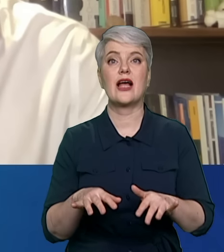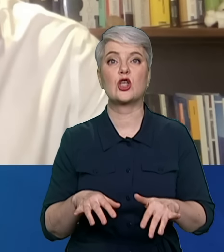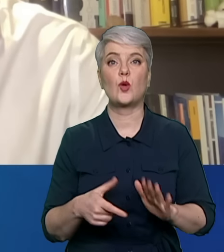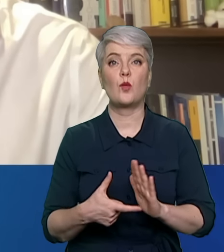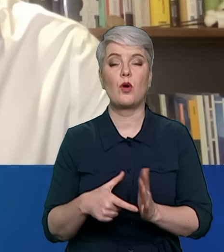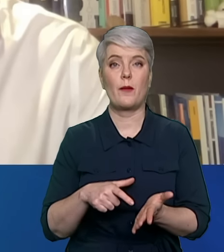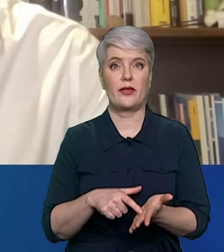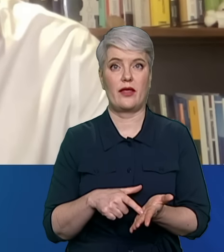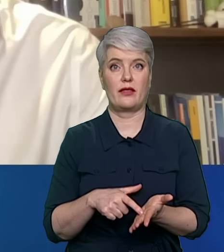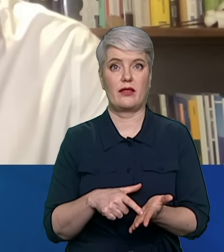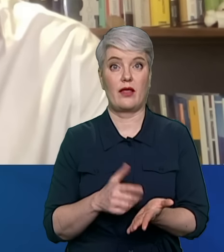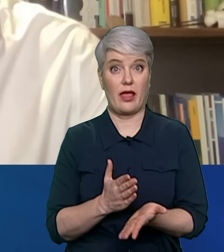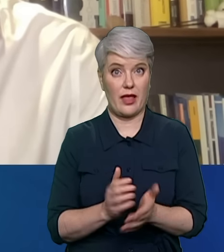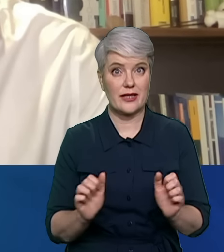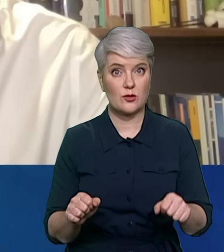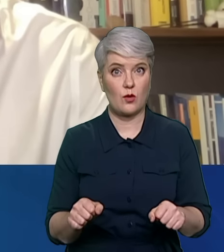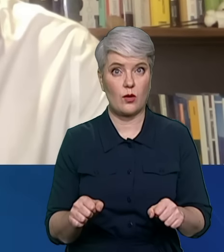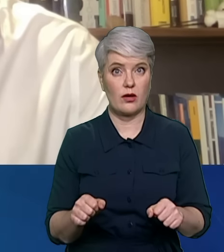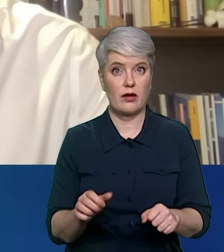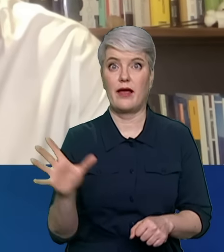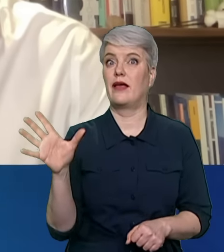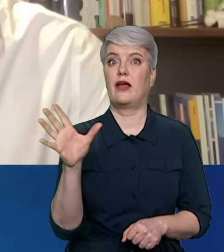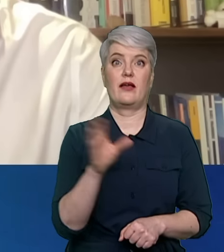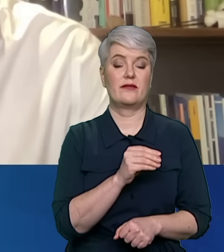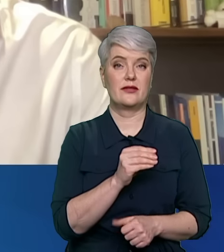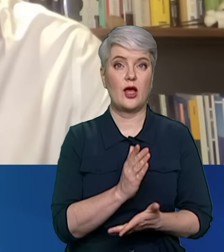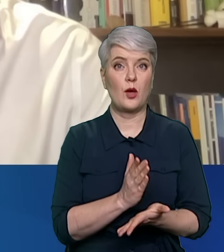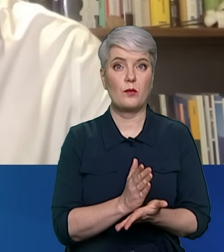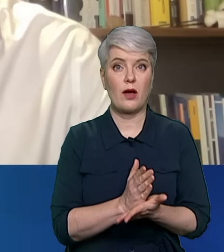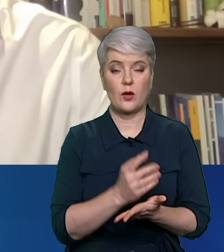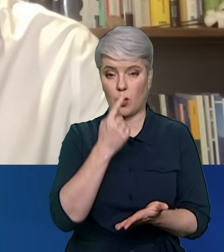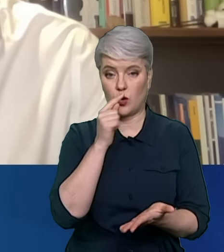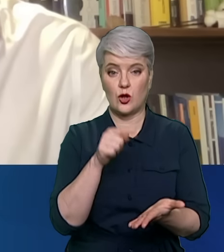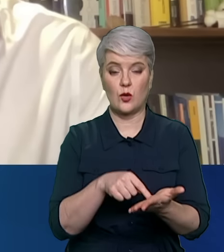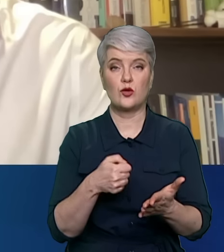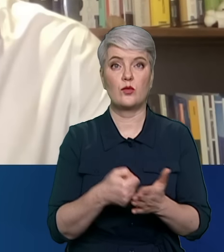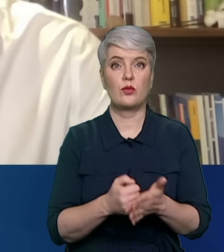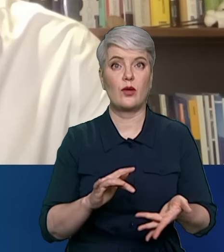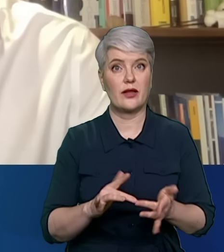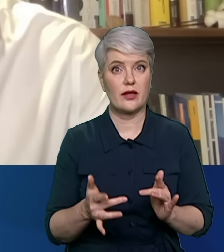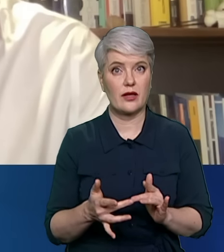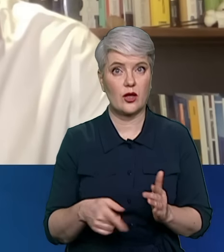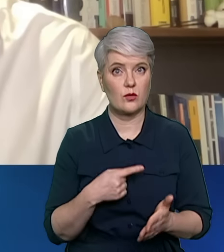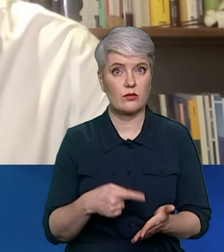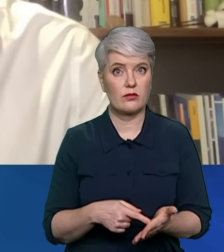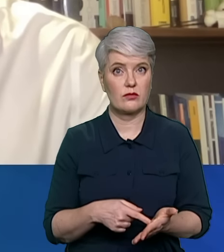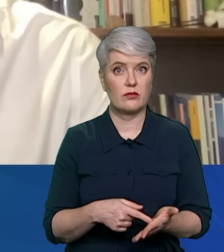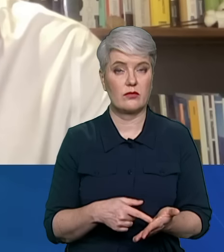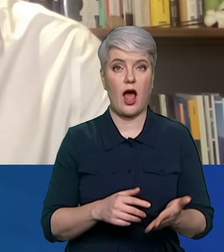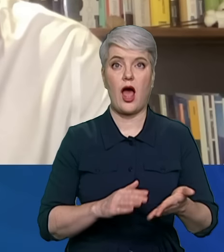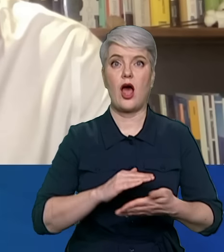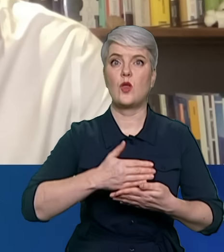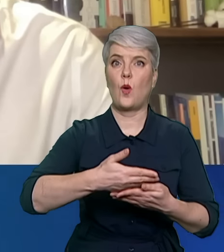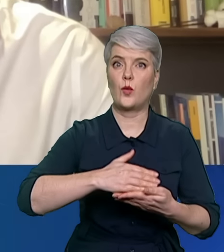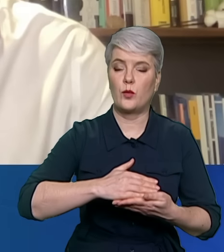є для цього змога, чи всі мають доступ до інтернету, чи ноутбук, чи